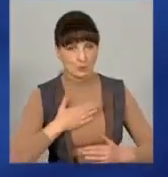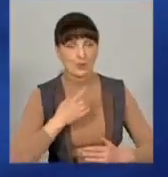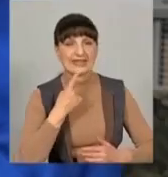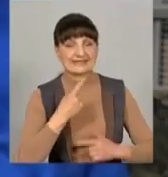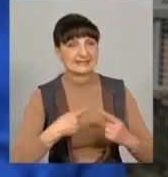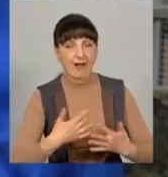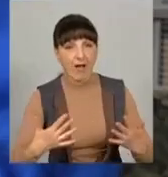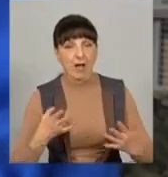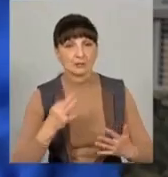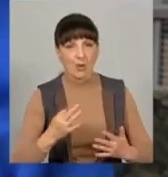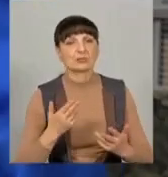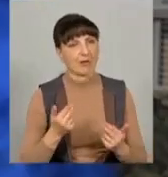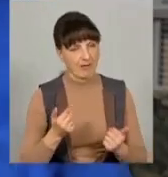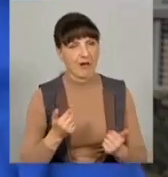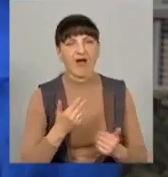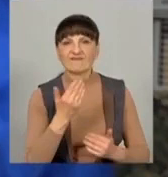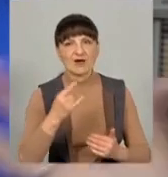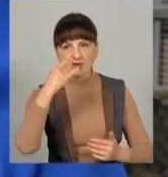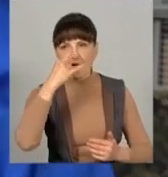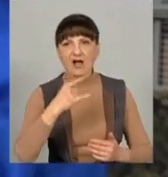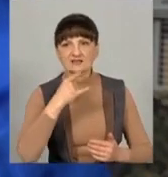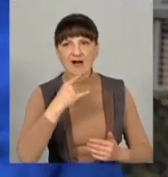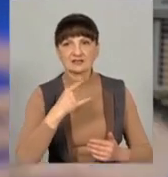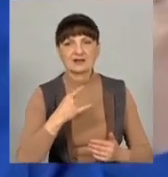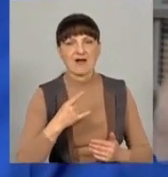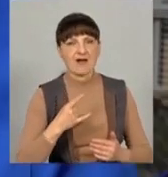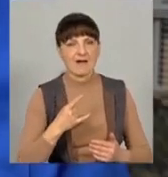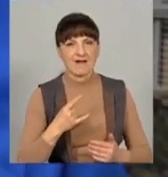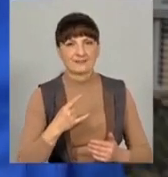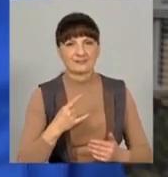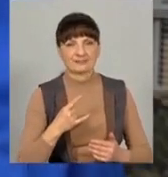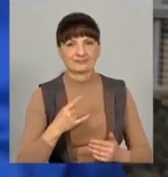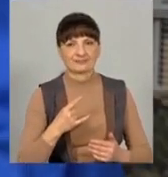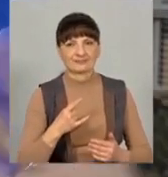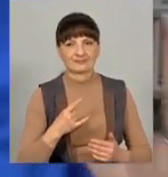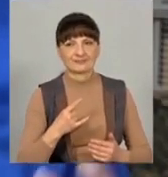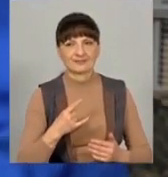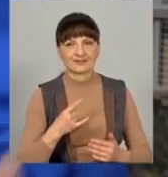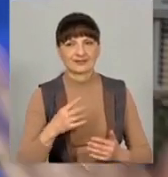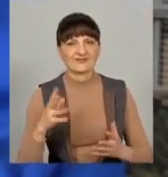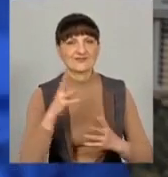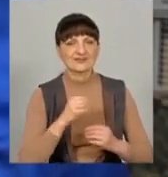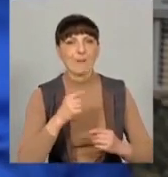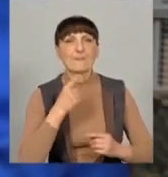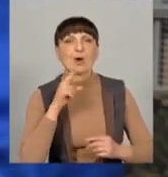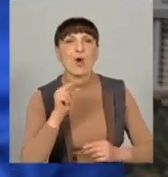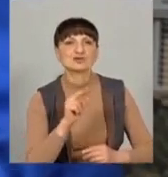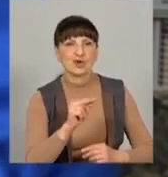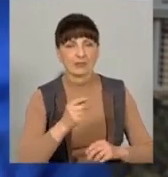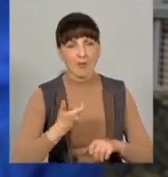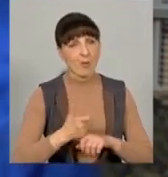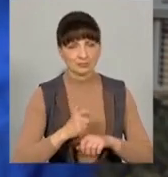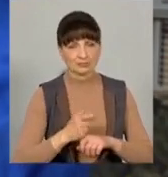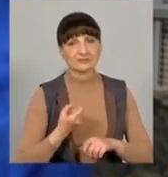но вообще-то да, ваша казахская вот это все произношение и так далее.